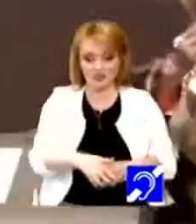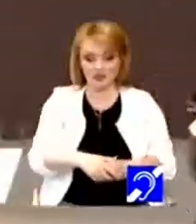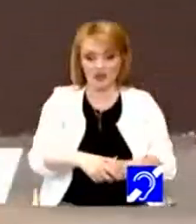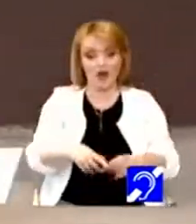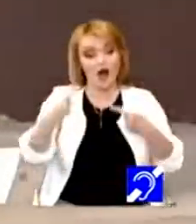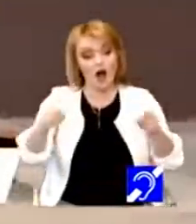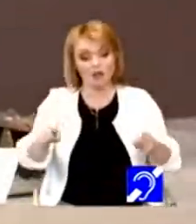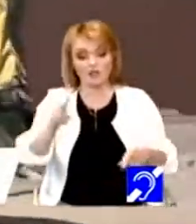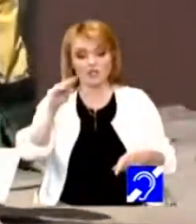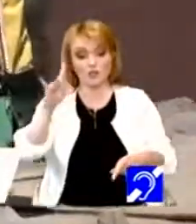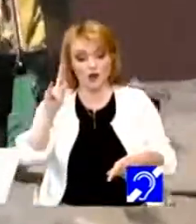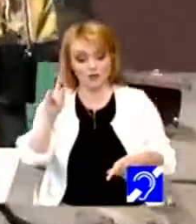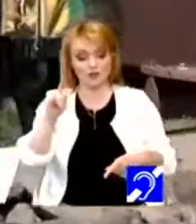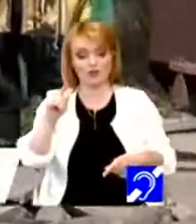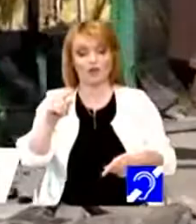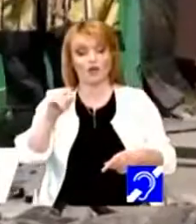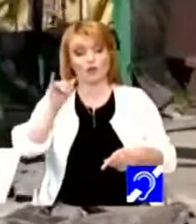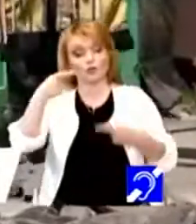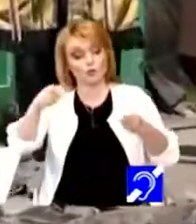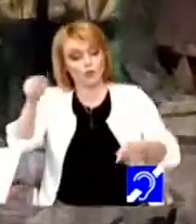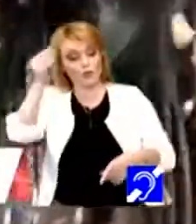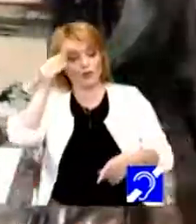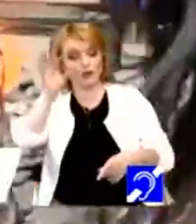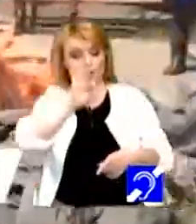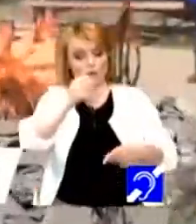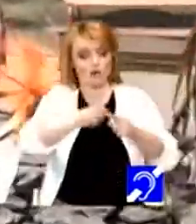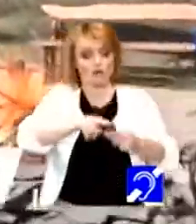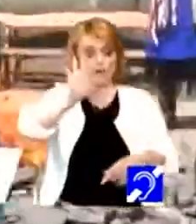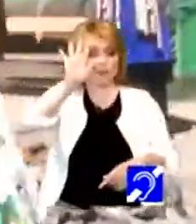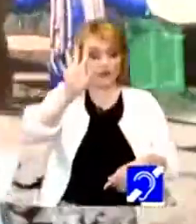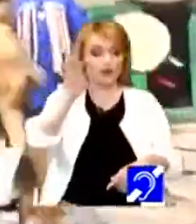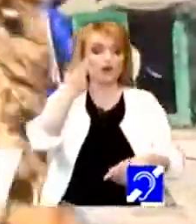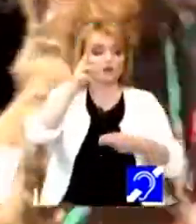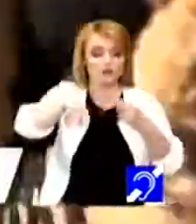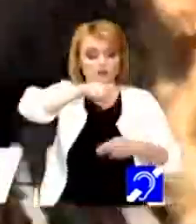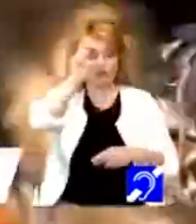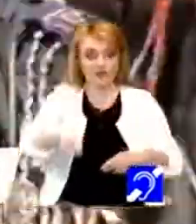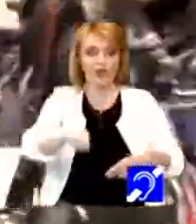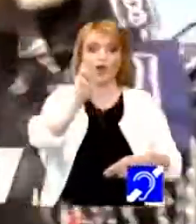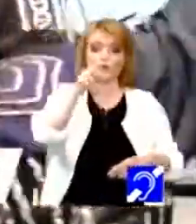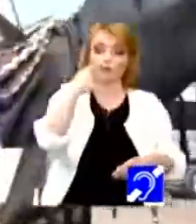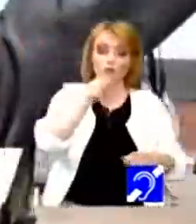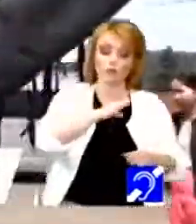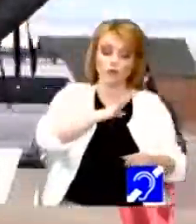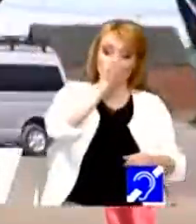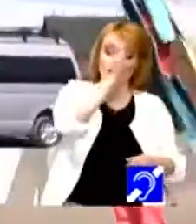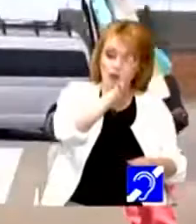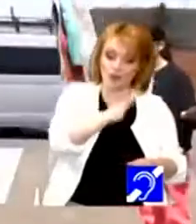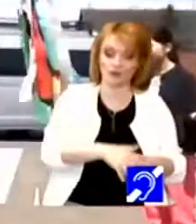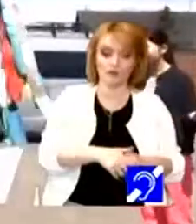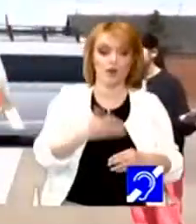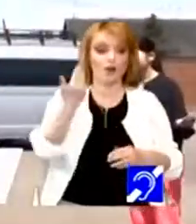părerile împărțite față de semnificația cifrei 5 și când războiul poate lua sfârșit. Unii spun că pot fi 5 luni de la